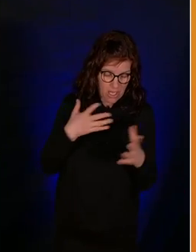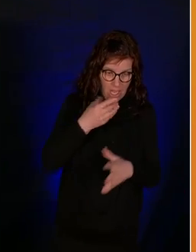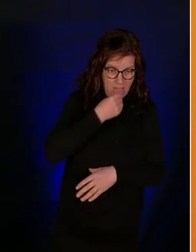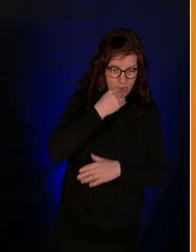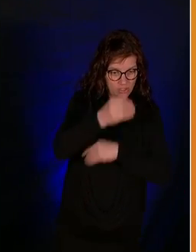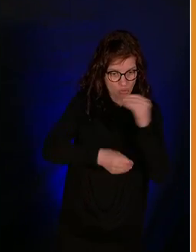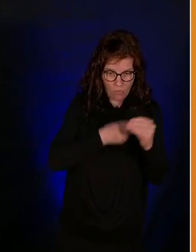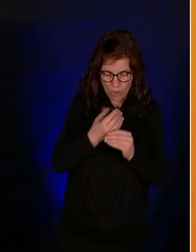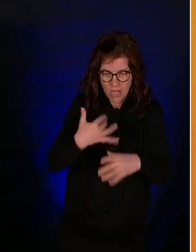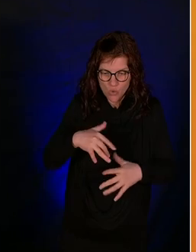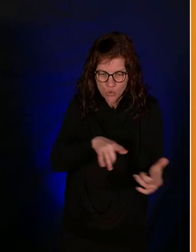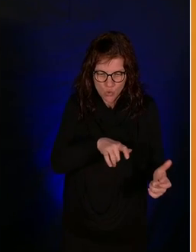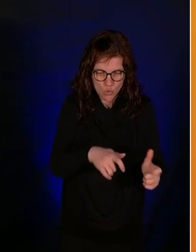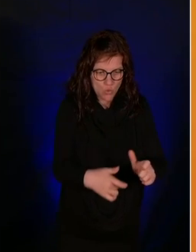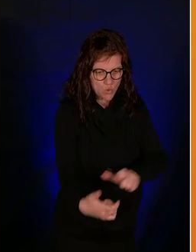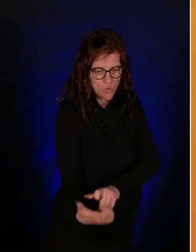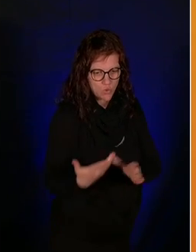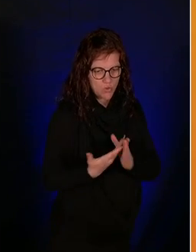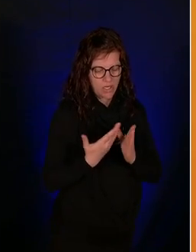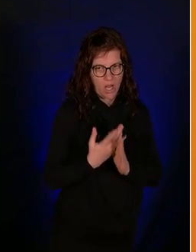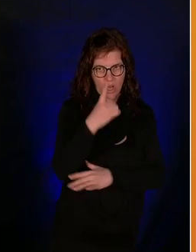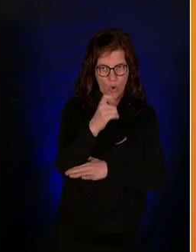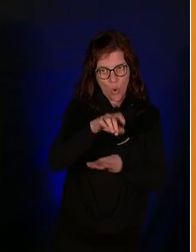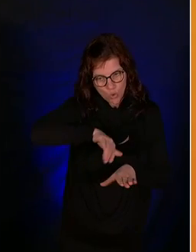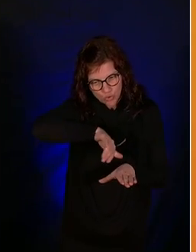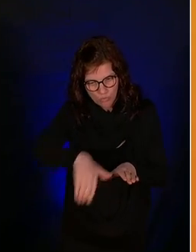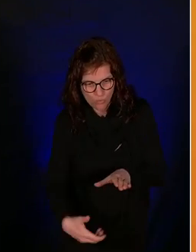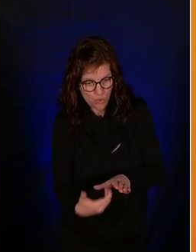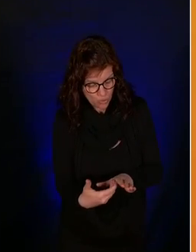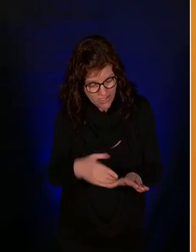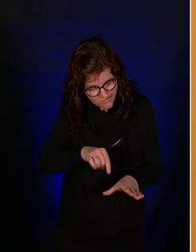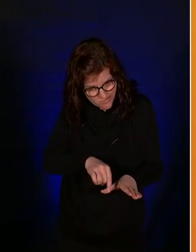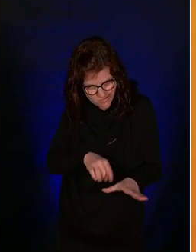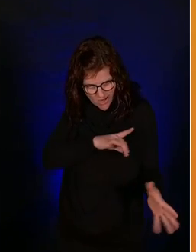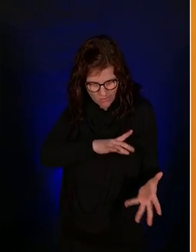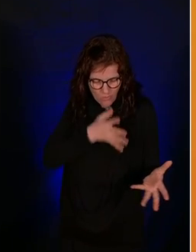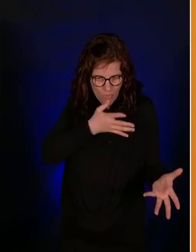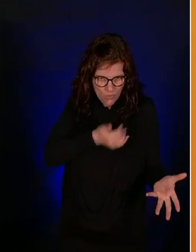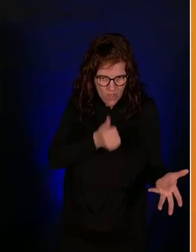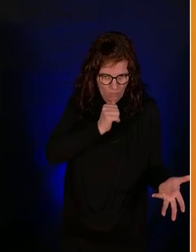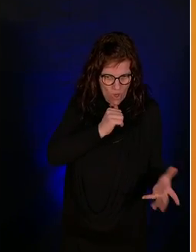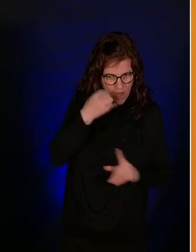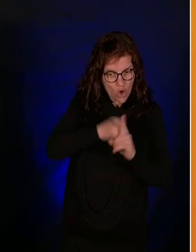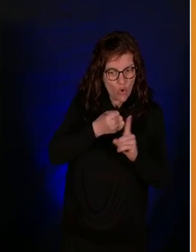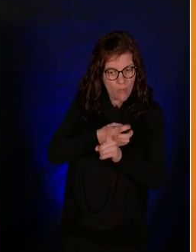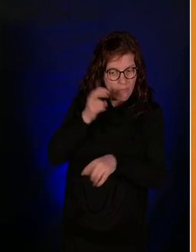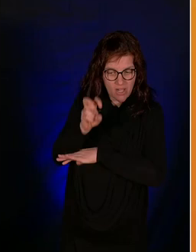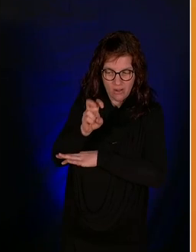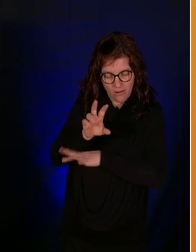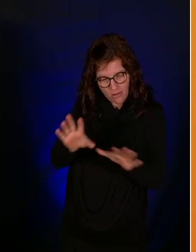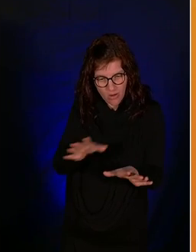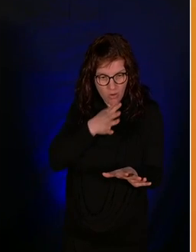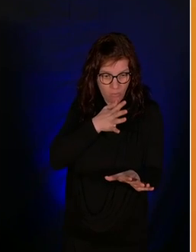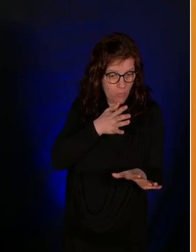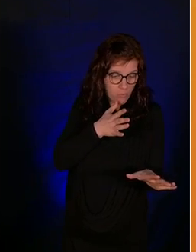L'eau de pluie, quant à elle, est devenue impropre à la consommation depuis quelques années. Le combat écologique ne pourra pas se faire sans la